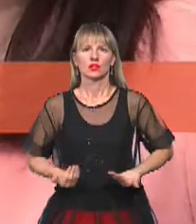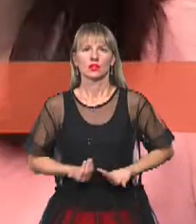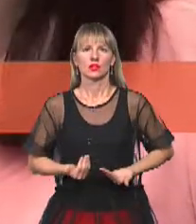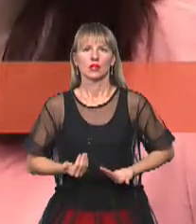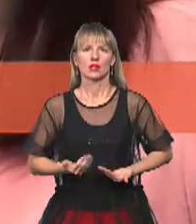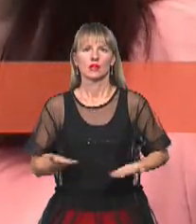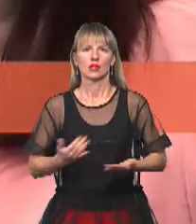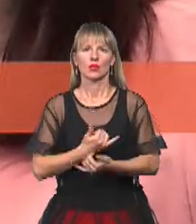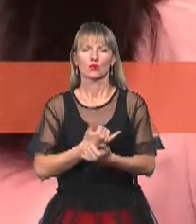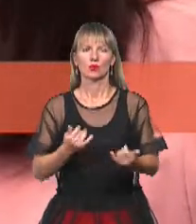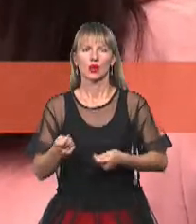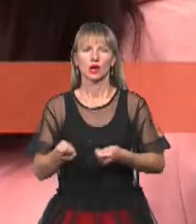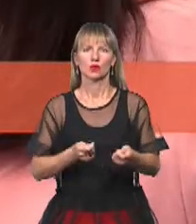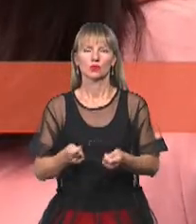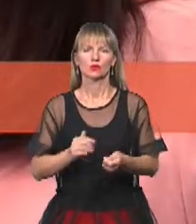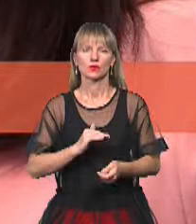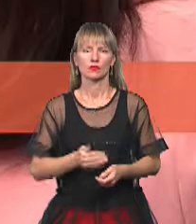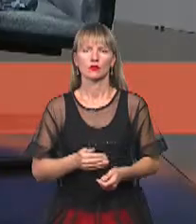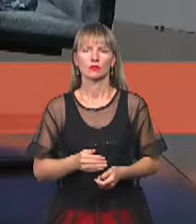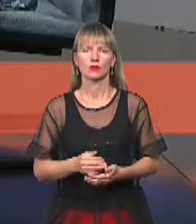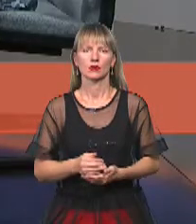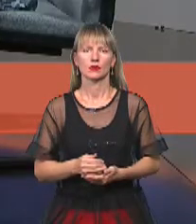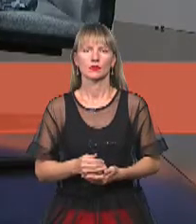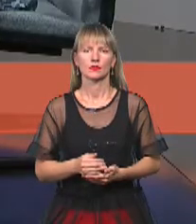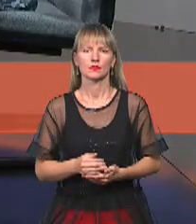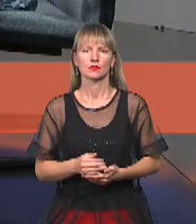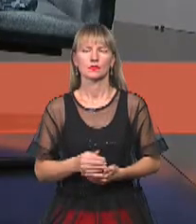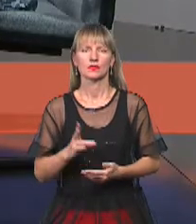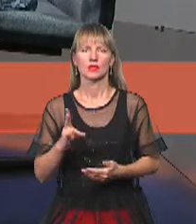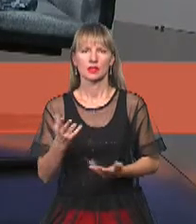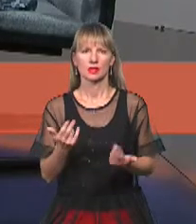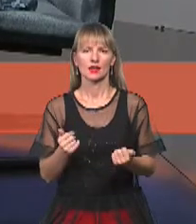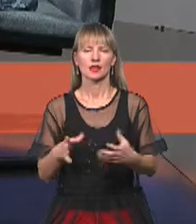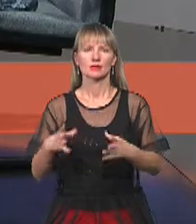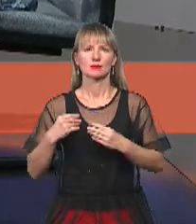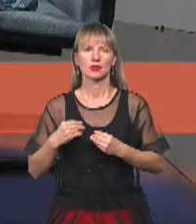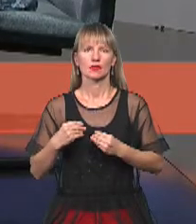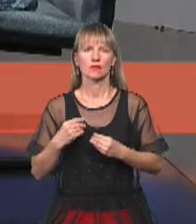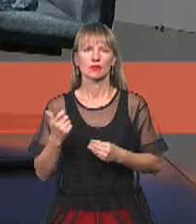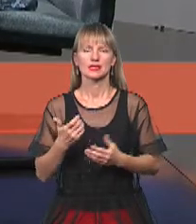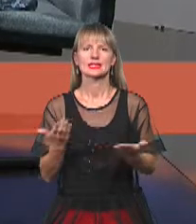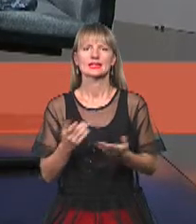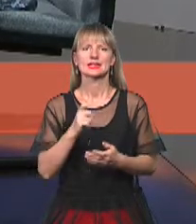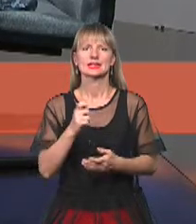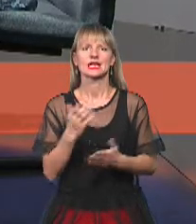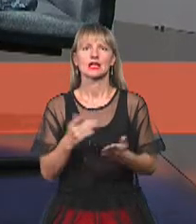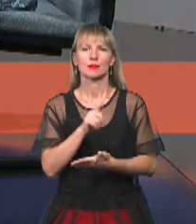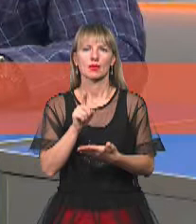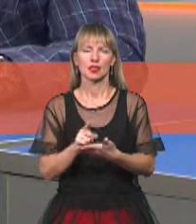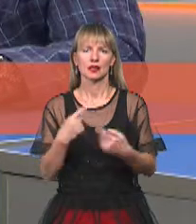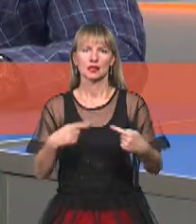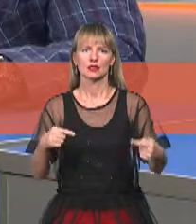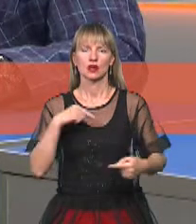яких обслуговують керуючі компанії, також і ОСББ, так? Так, так. Всі власності. З якими питаннями? От хто?